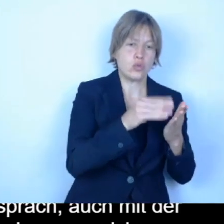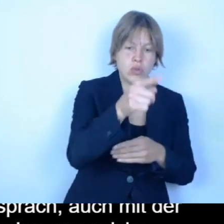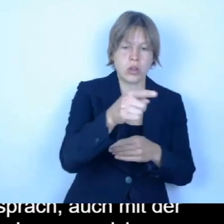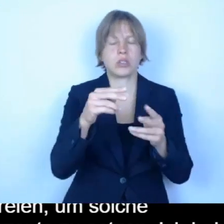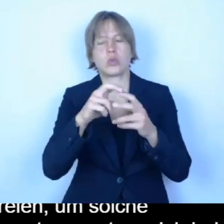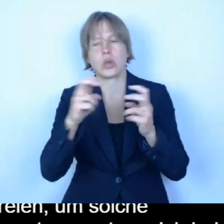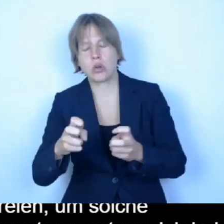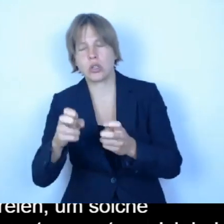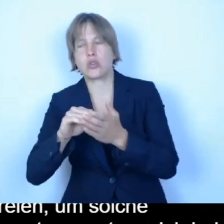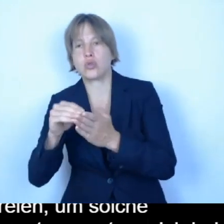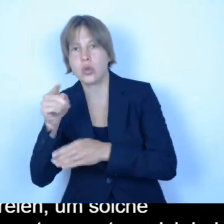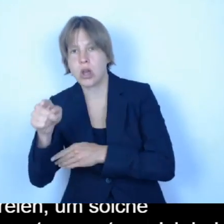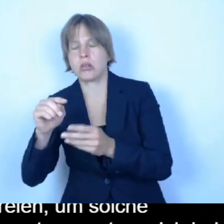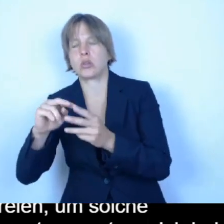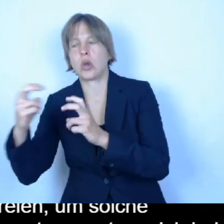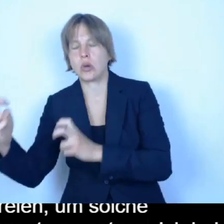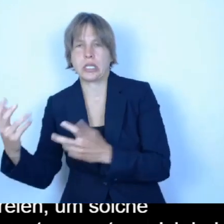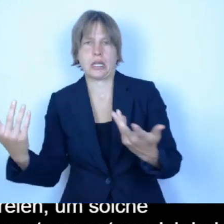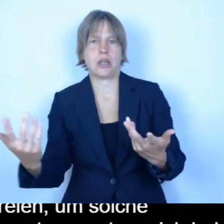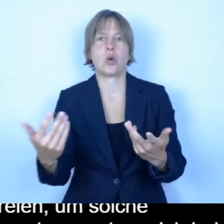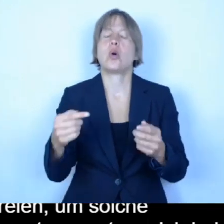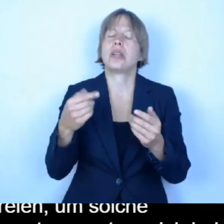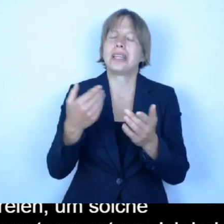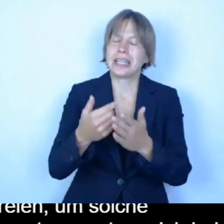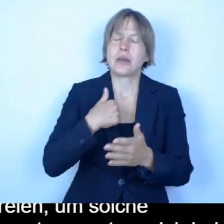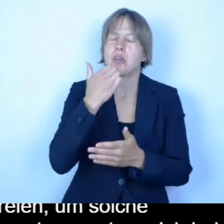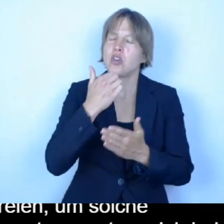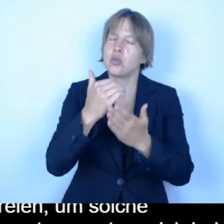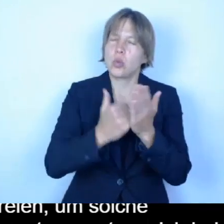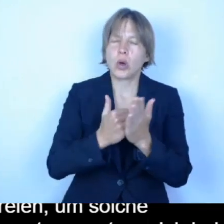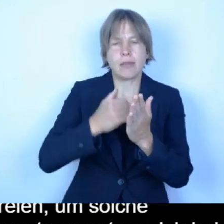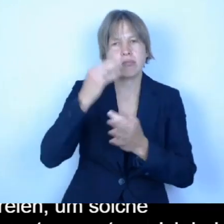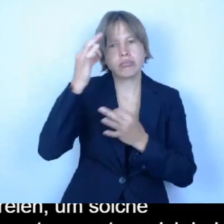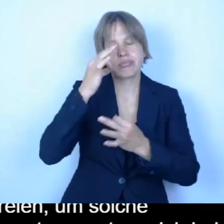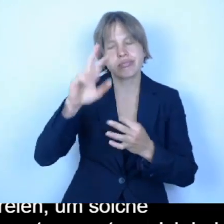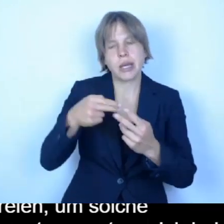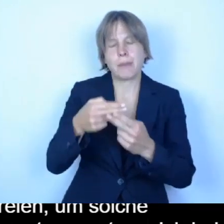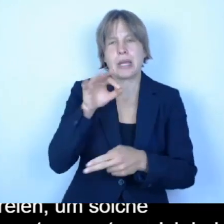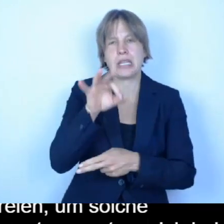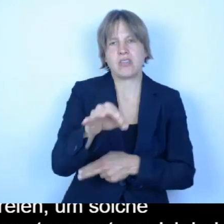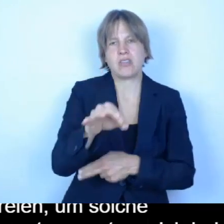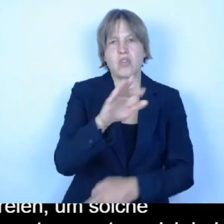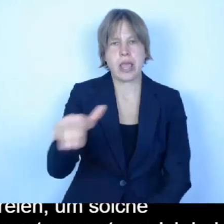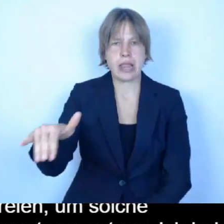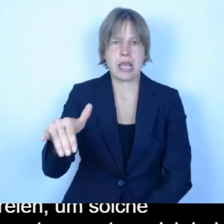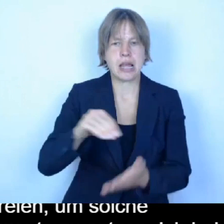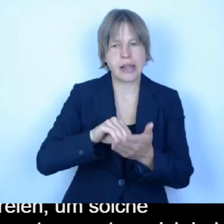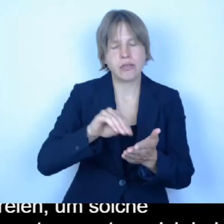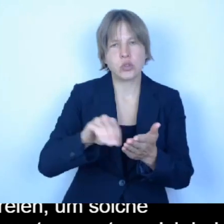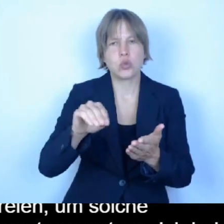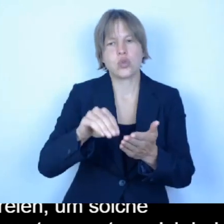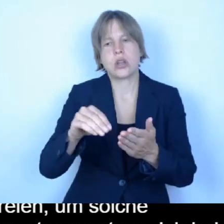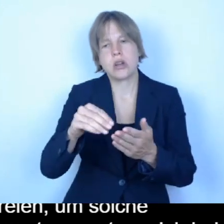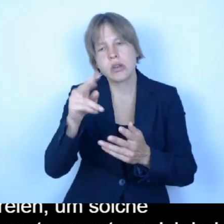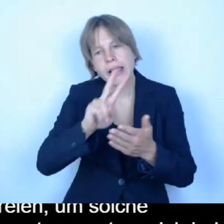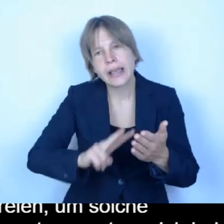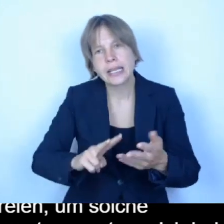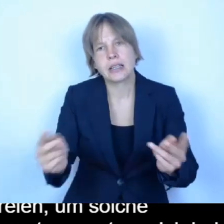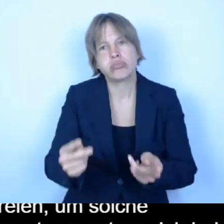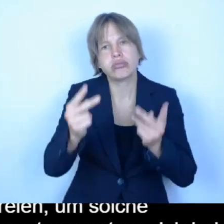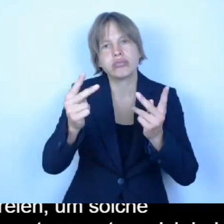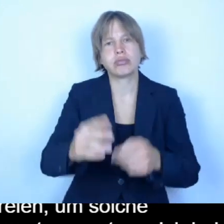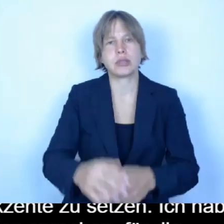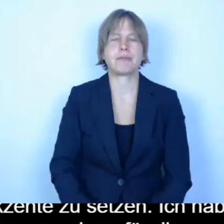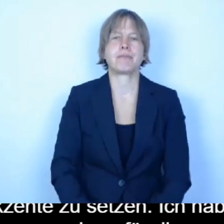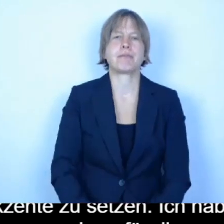an Frau Gerlach. Durch Homeschooling und Homeoffice ist das Problem entstanden, welche Familie hat 5 Laptops